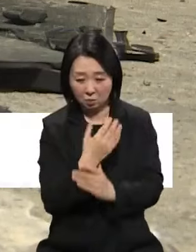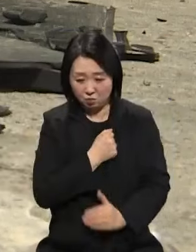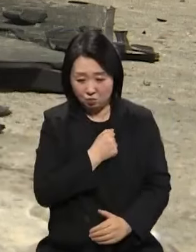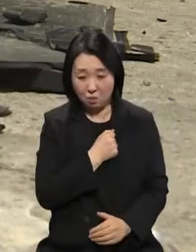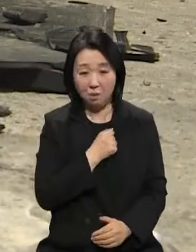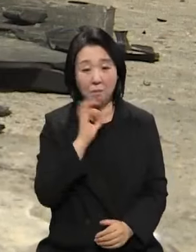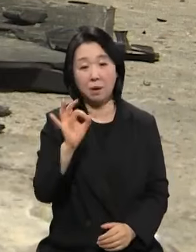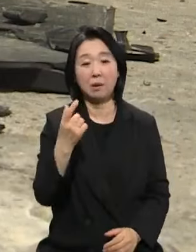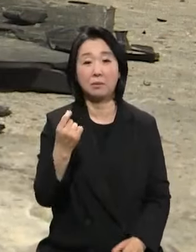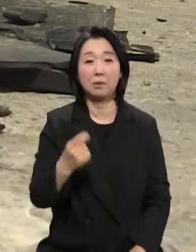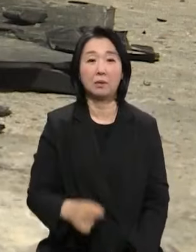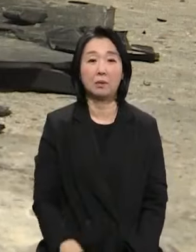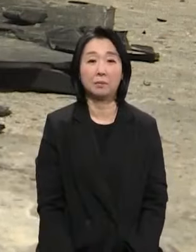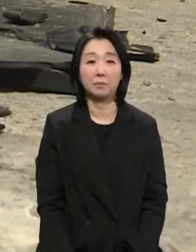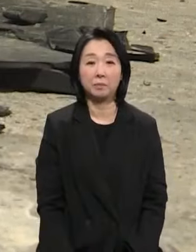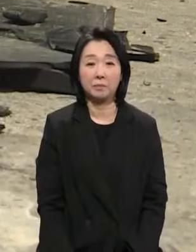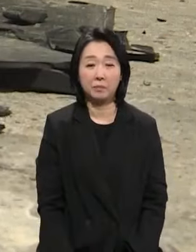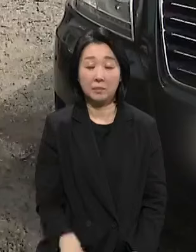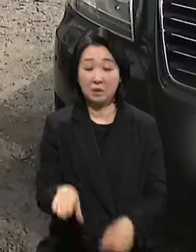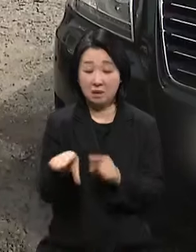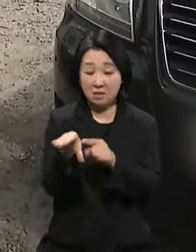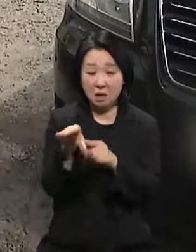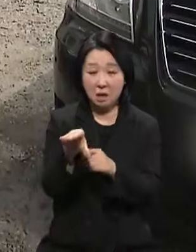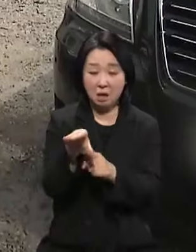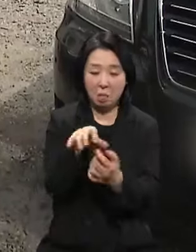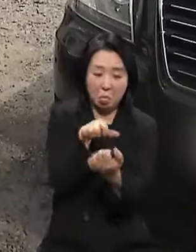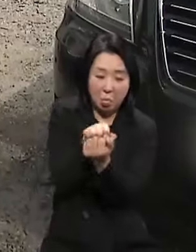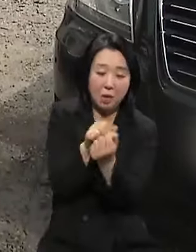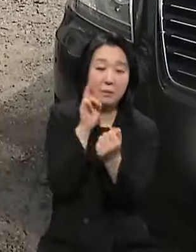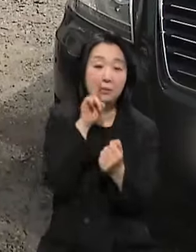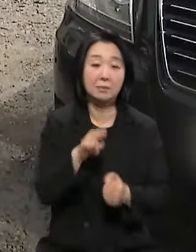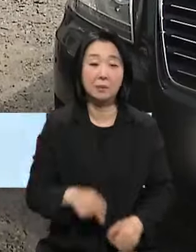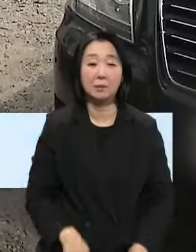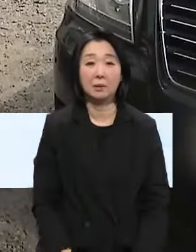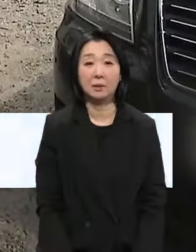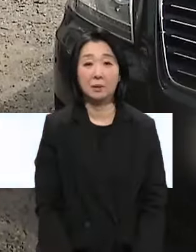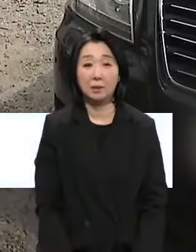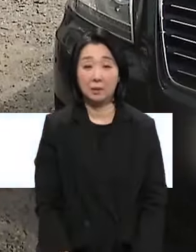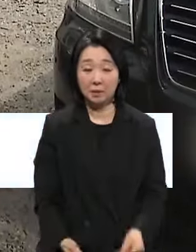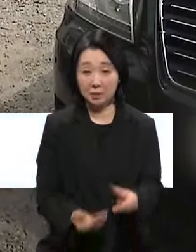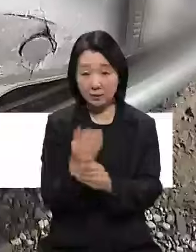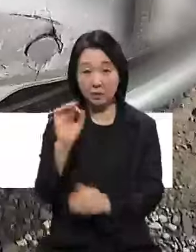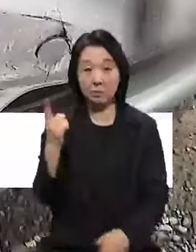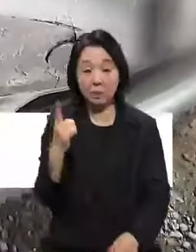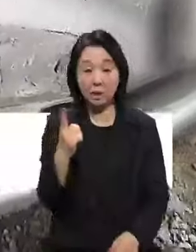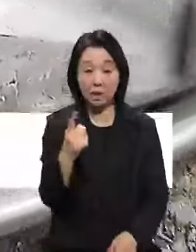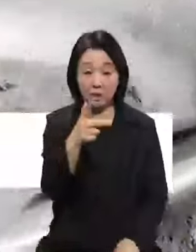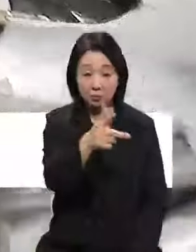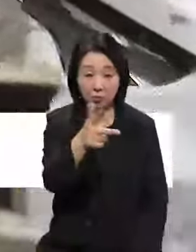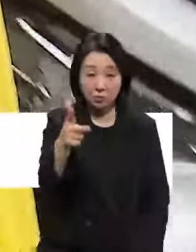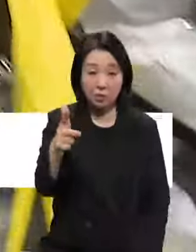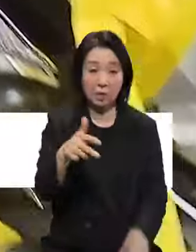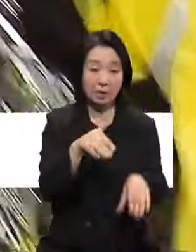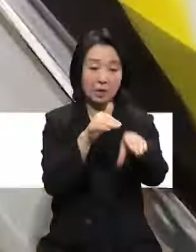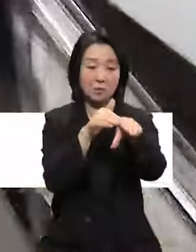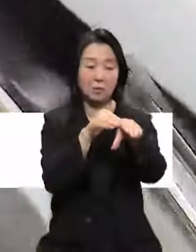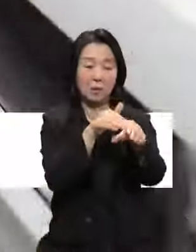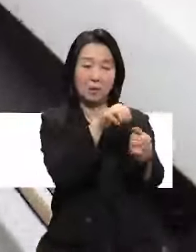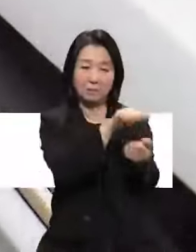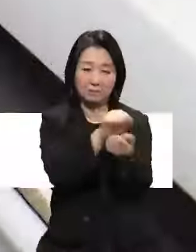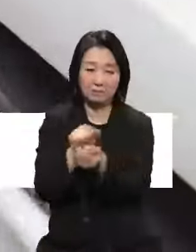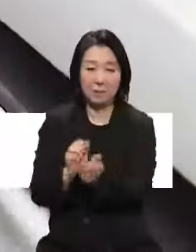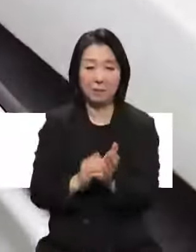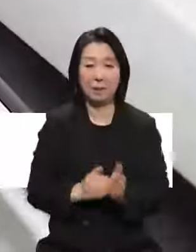말해 줍니다 가해 차량도 심하게 부서졌습니다이 사고로 주차돼 있던 차량 일곱 대가